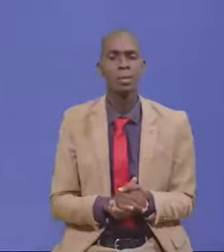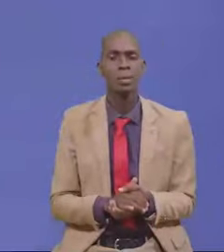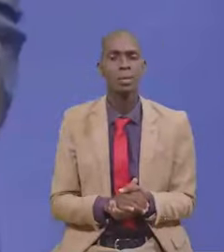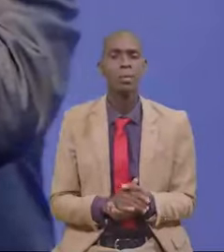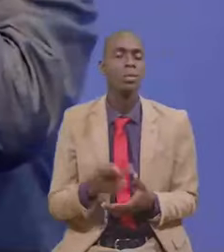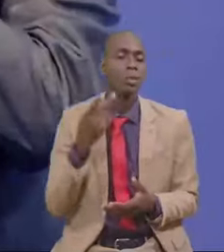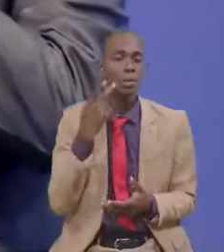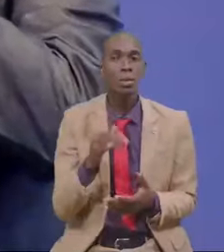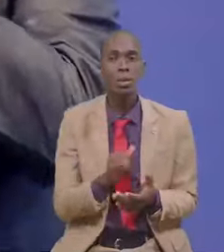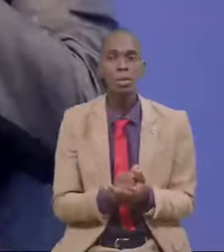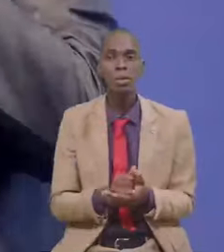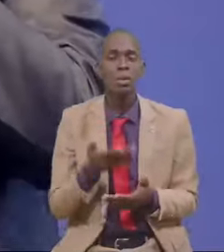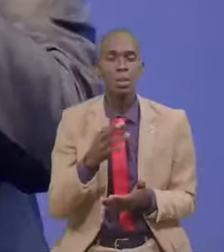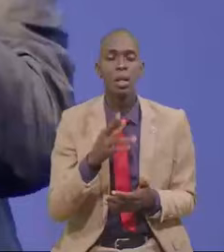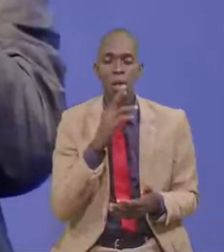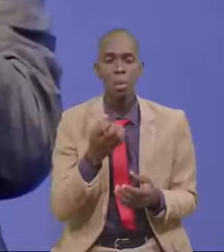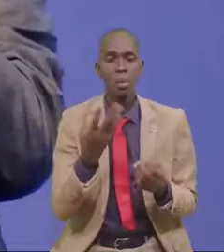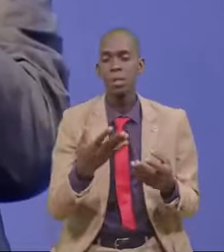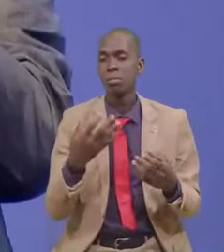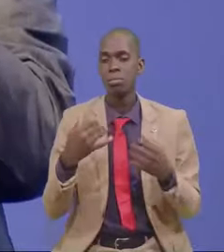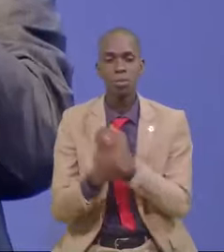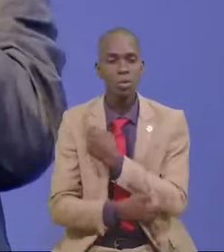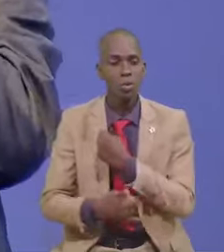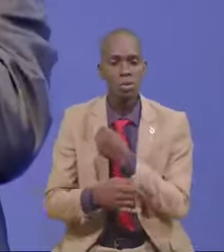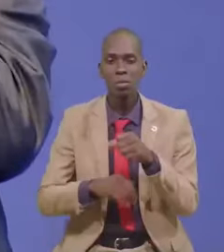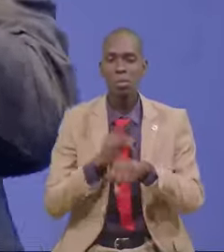Vous voyez, il y a plusieurs nations du monde.